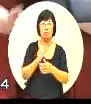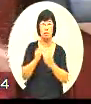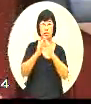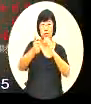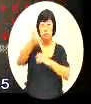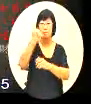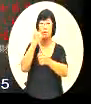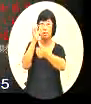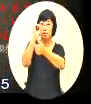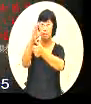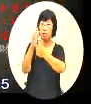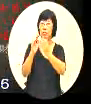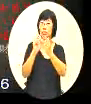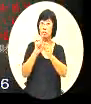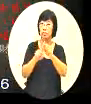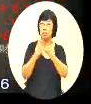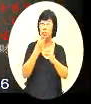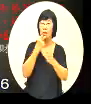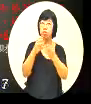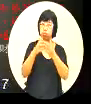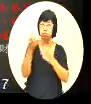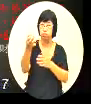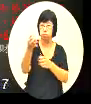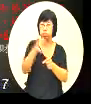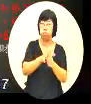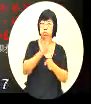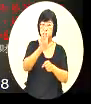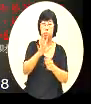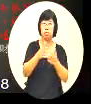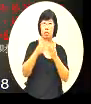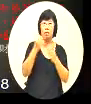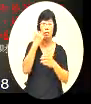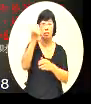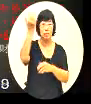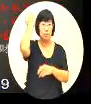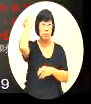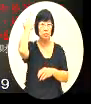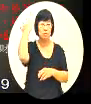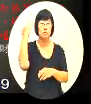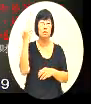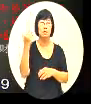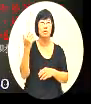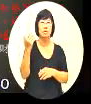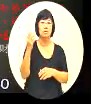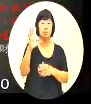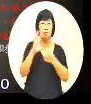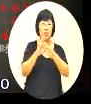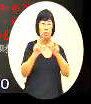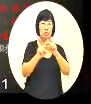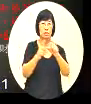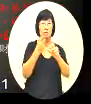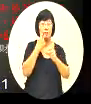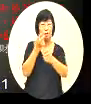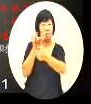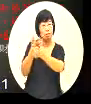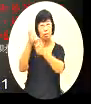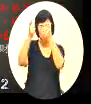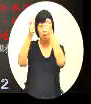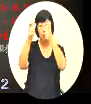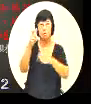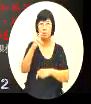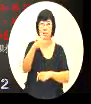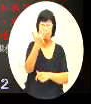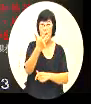取财政正义，就是过去包括议会其他党团也说中央应该给高雄